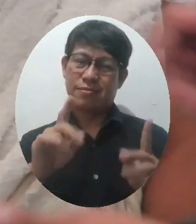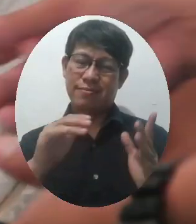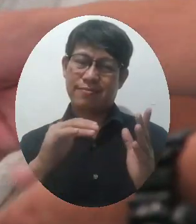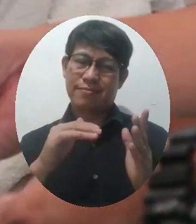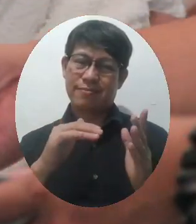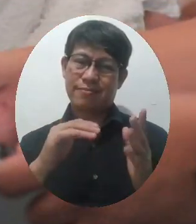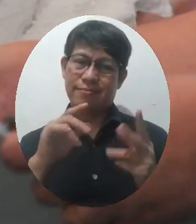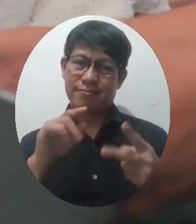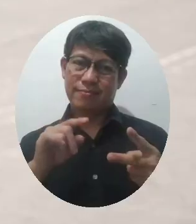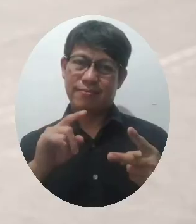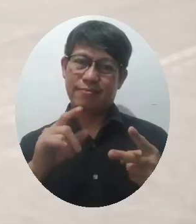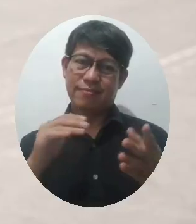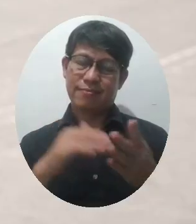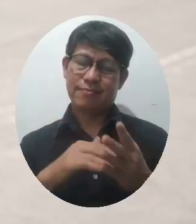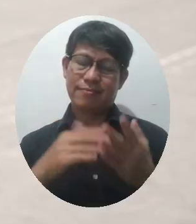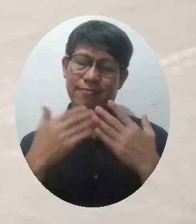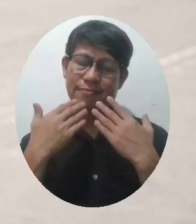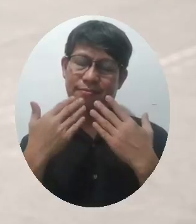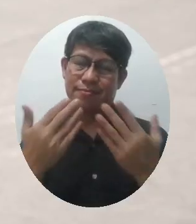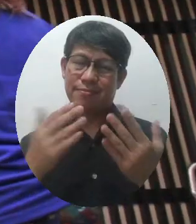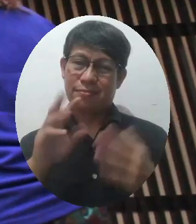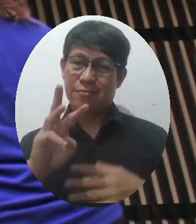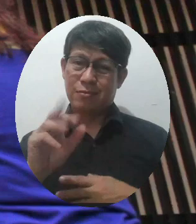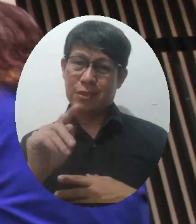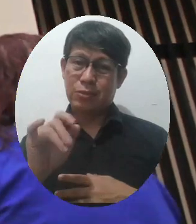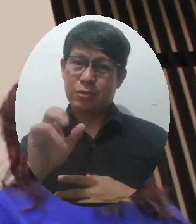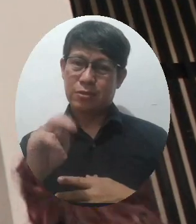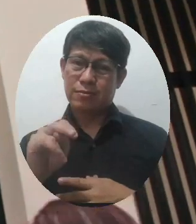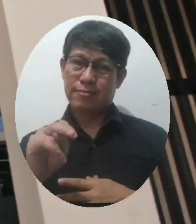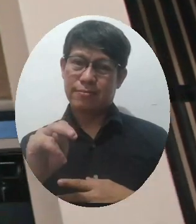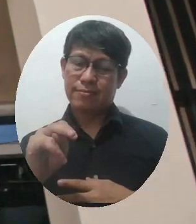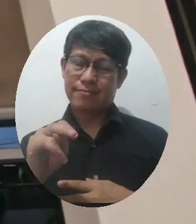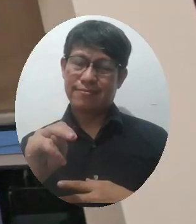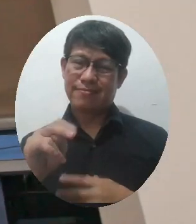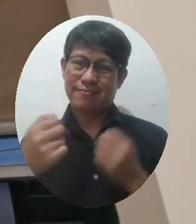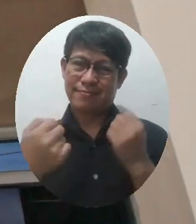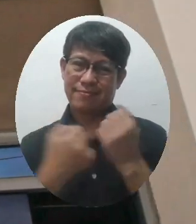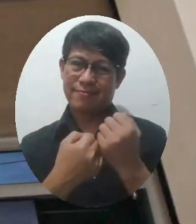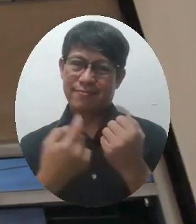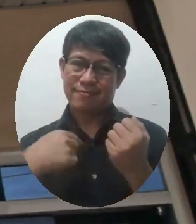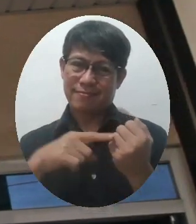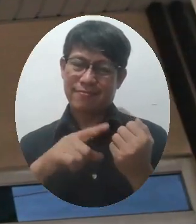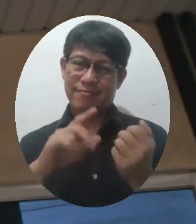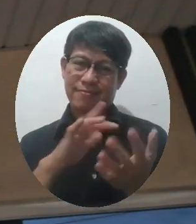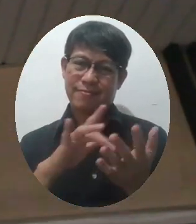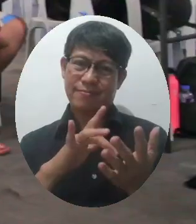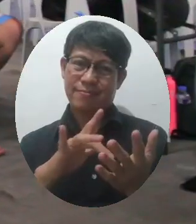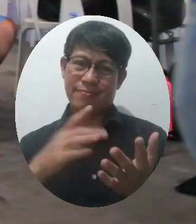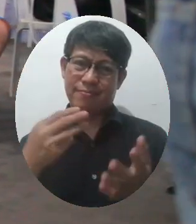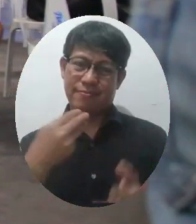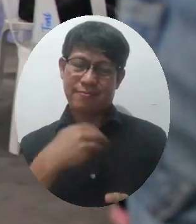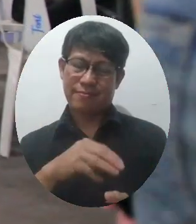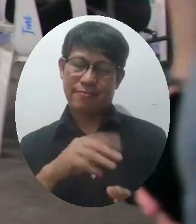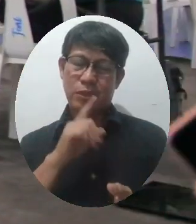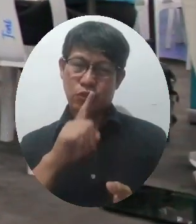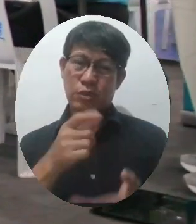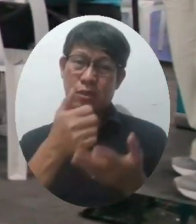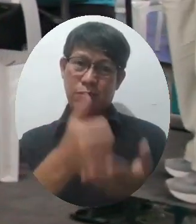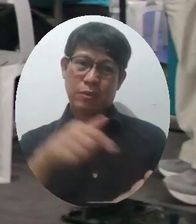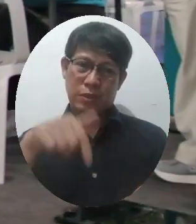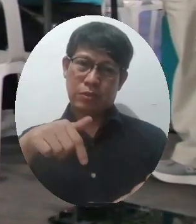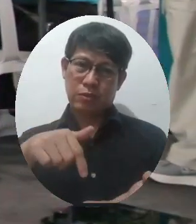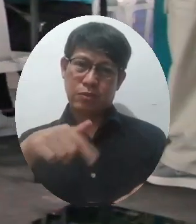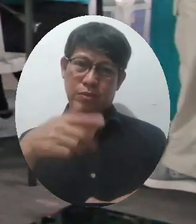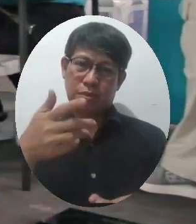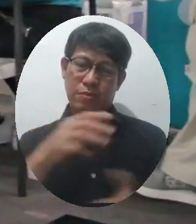po, nagpapasalamat din po ako sa Watson, nag-sponsor nitong medical mission, dahil po malaking tulong po ito